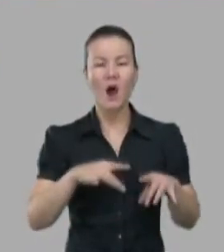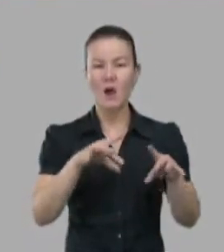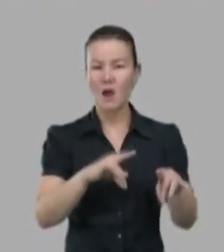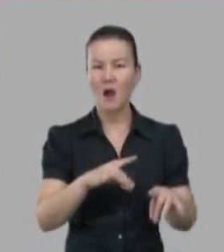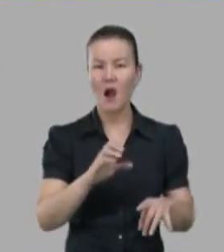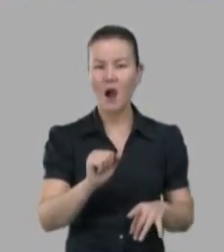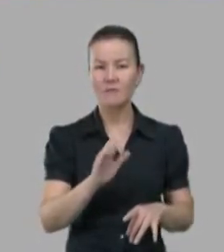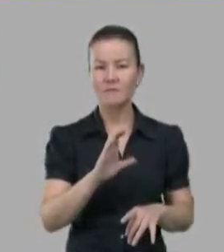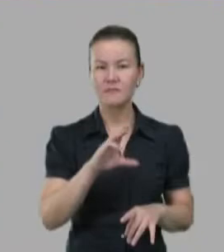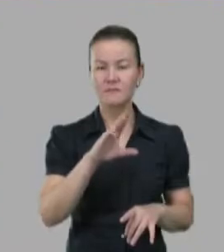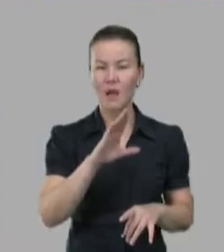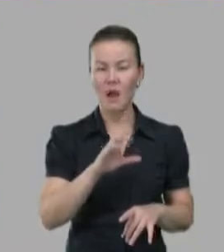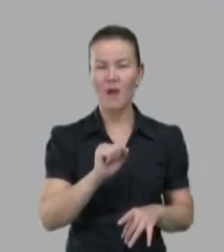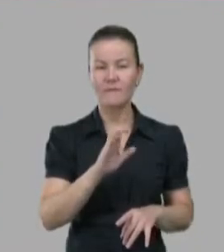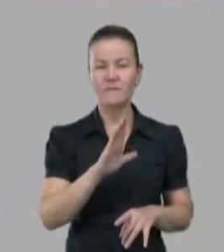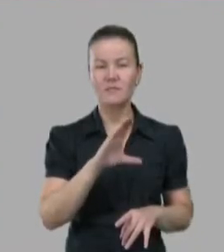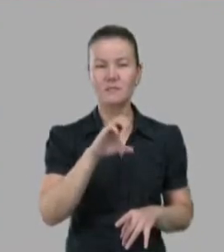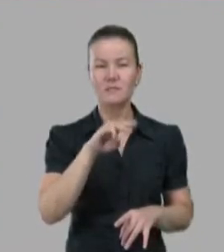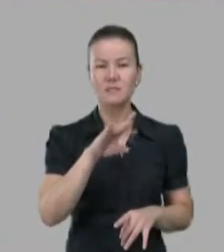Австралия,